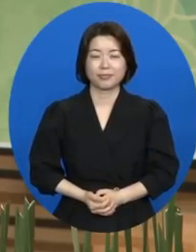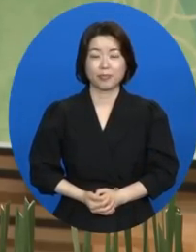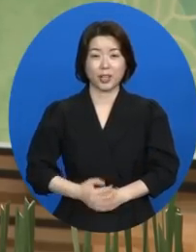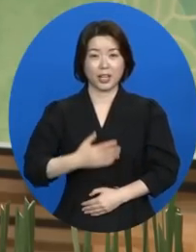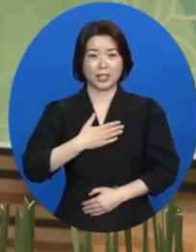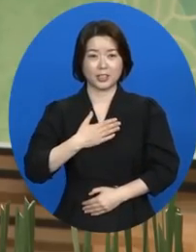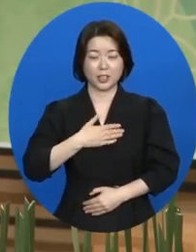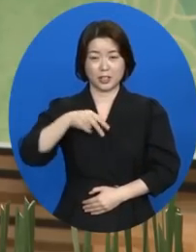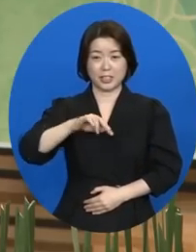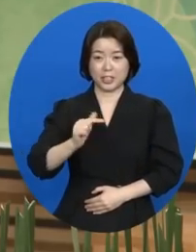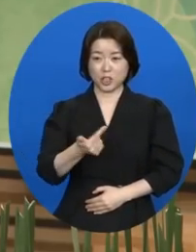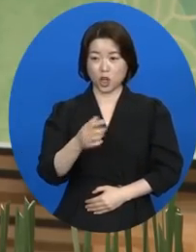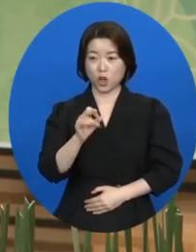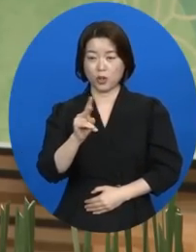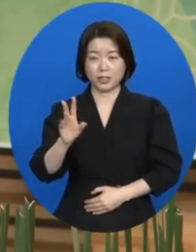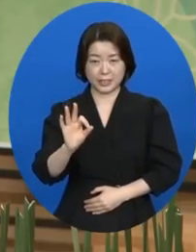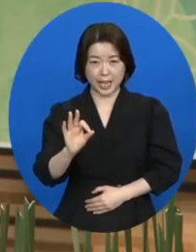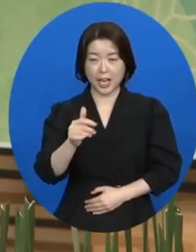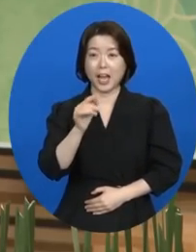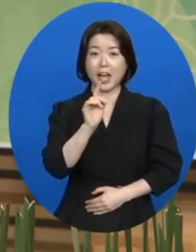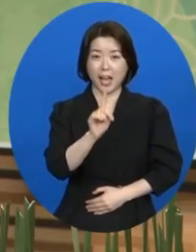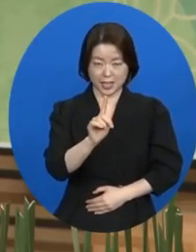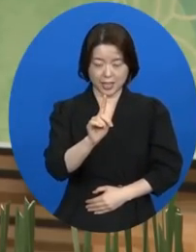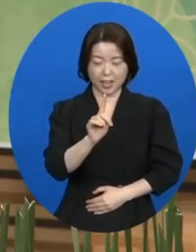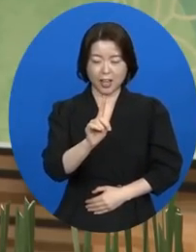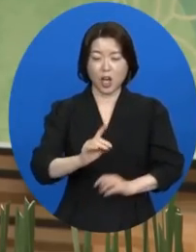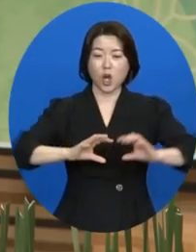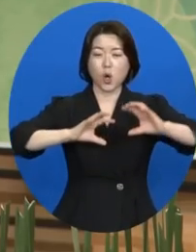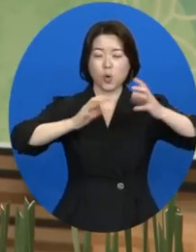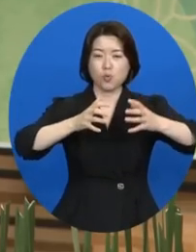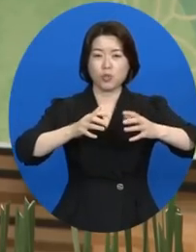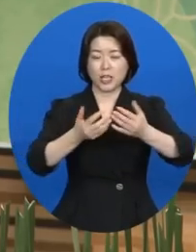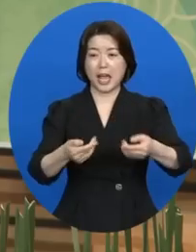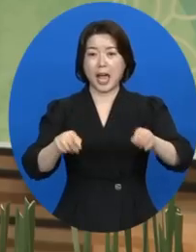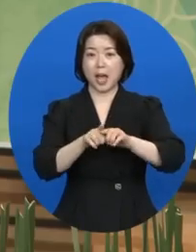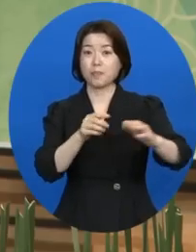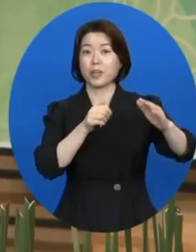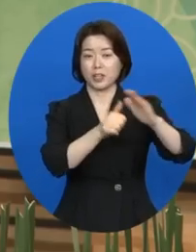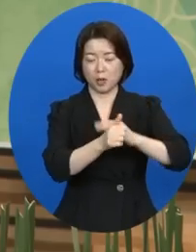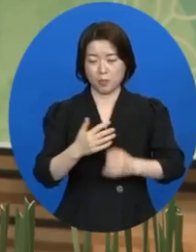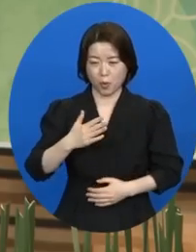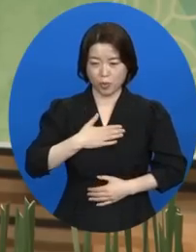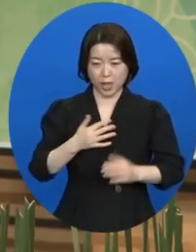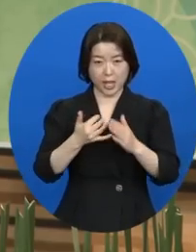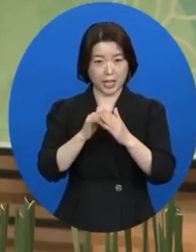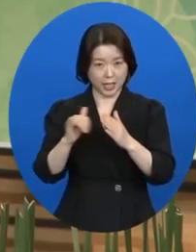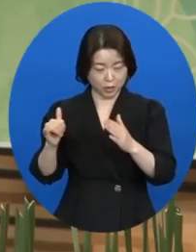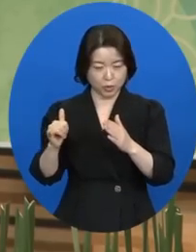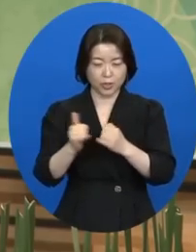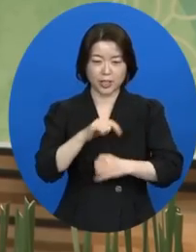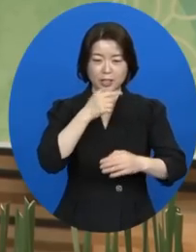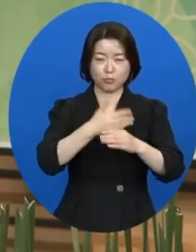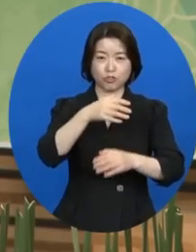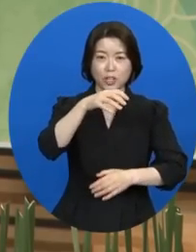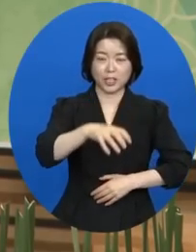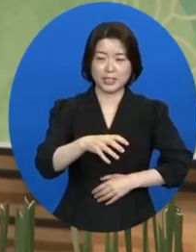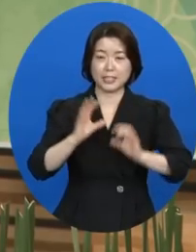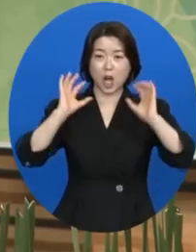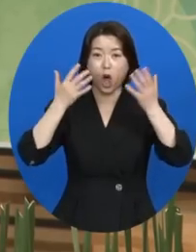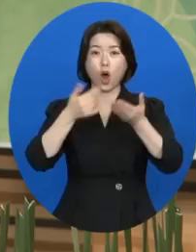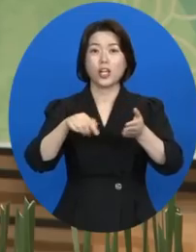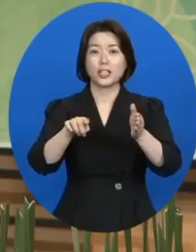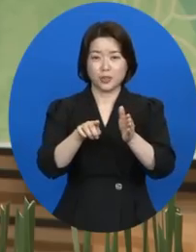저는 선양 하나 공동체 국제 공동 대표이고 저희 가족이 북한 땅에서 어린이들을